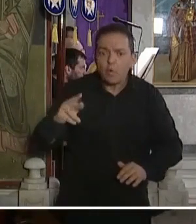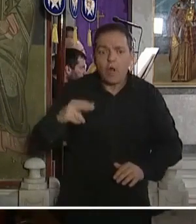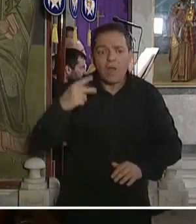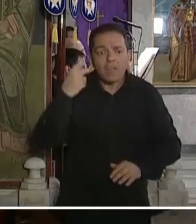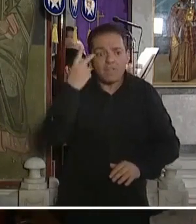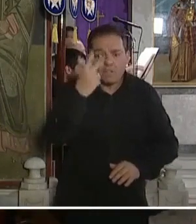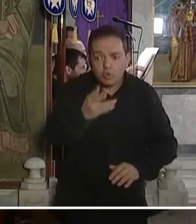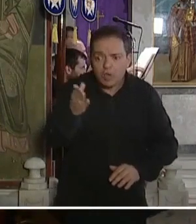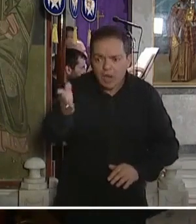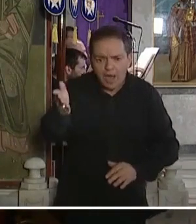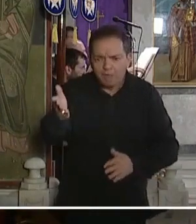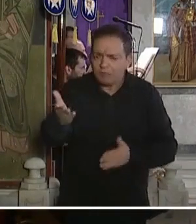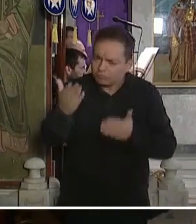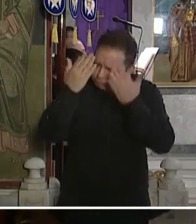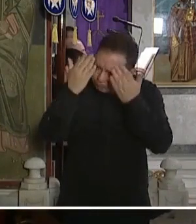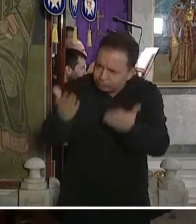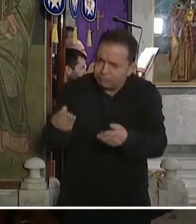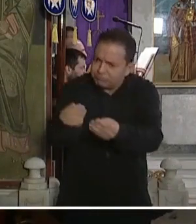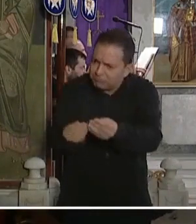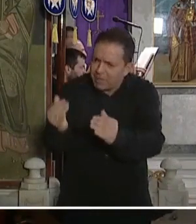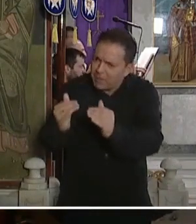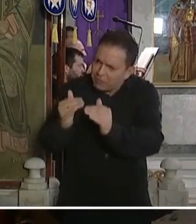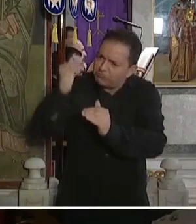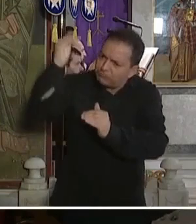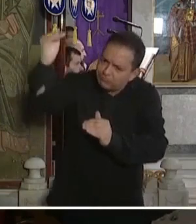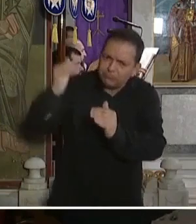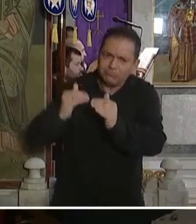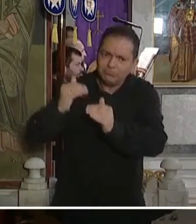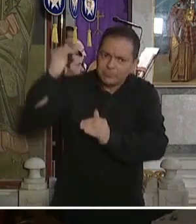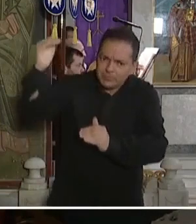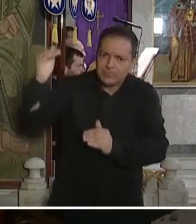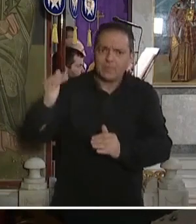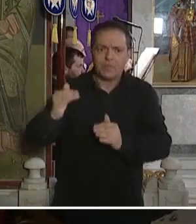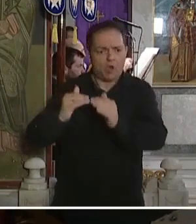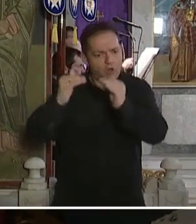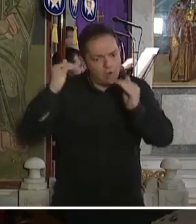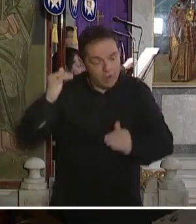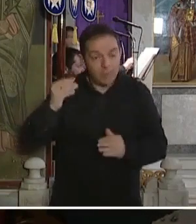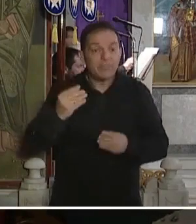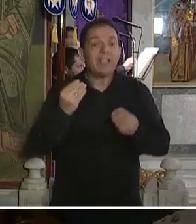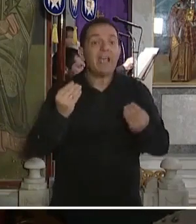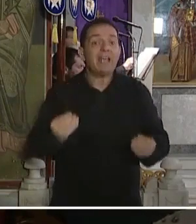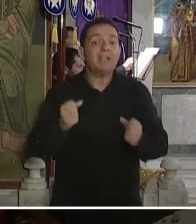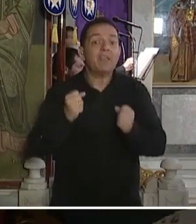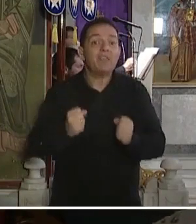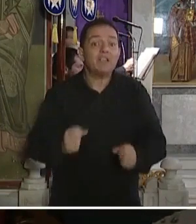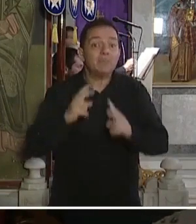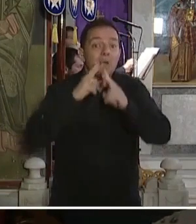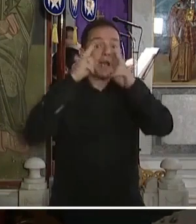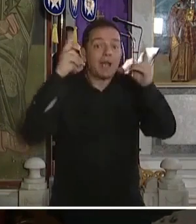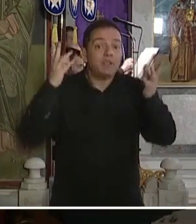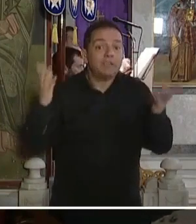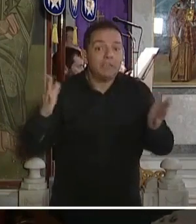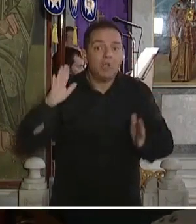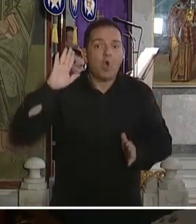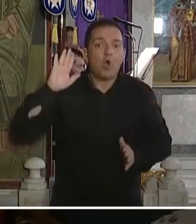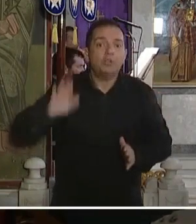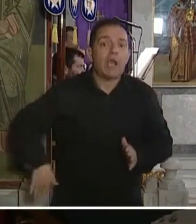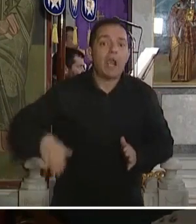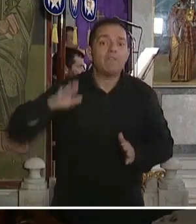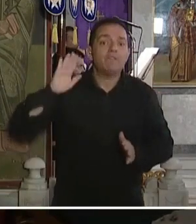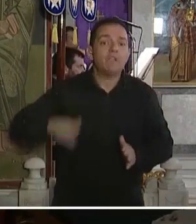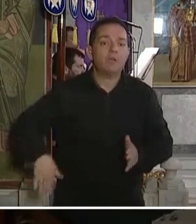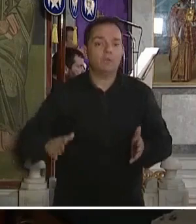έχει μεγαλύτερη αξία από εσάς. Η καλύτερη θέση στον Παράδεισο είναι η θέση του εσχάτου.